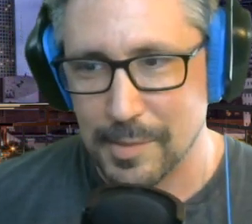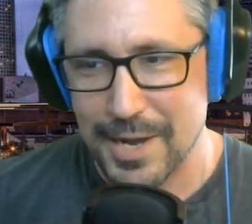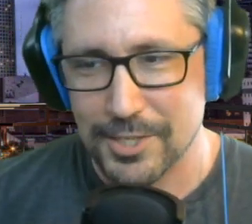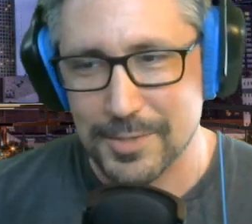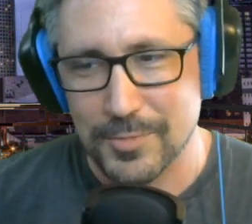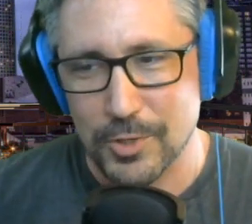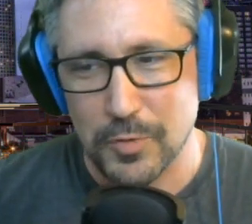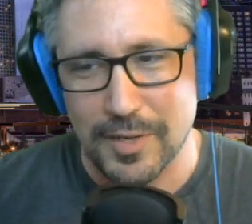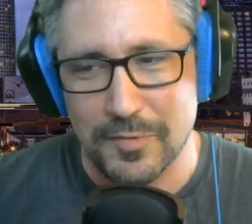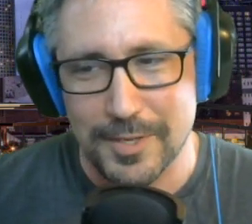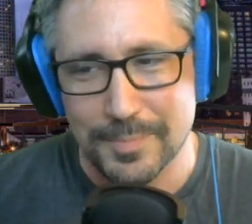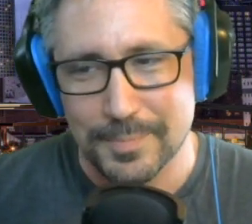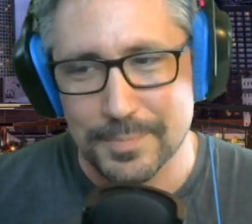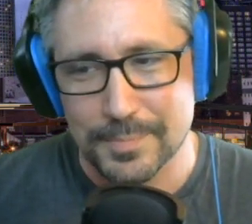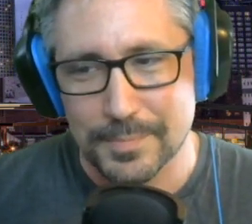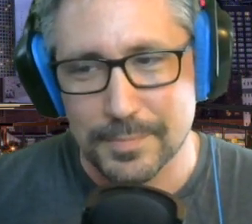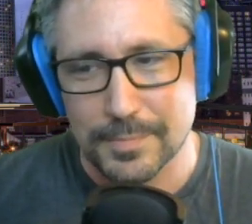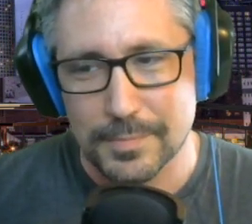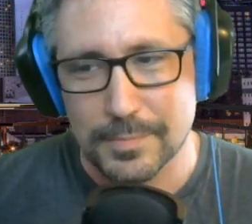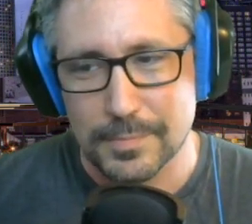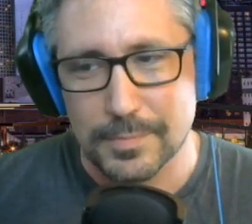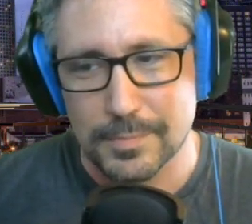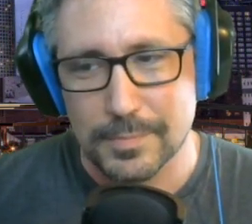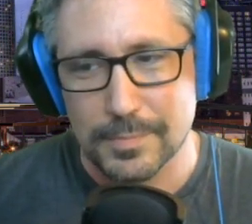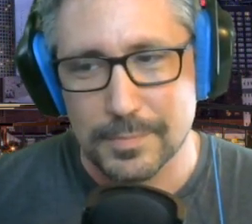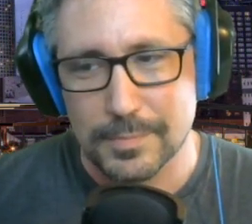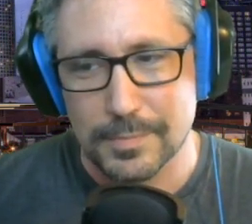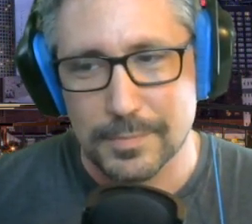Cette fois ça marche, je vérifie.